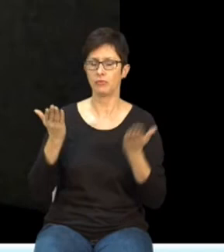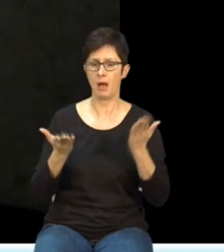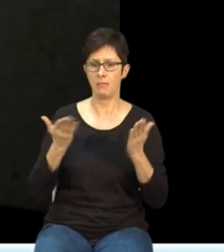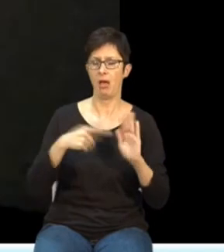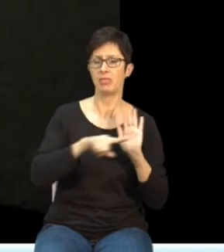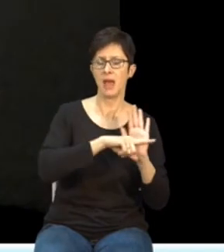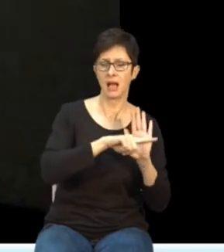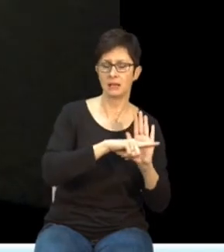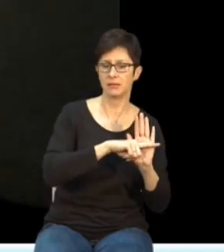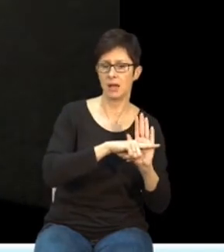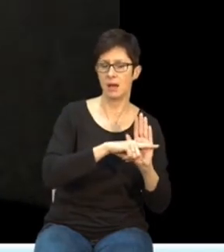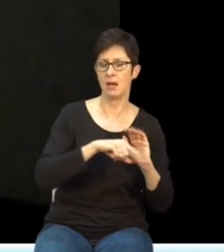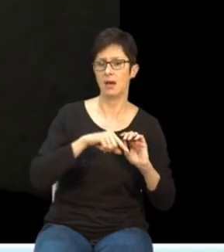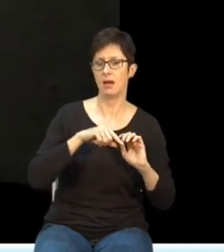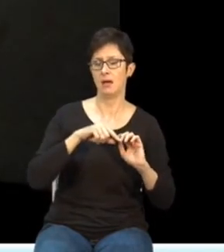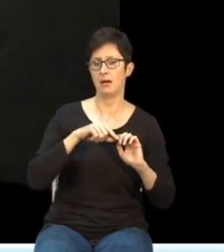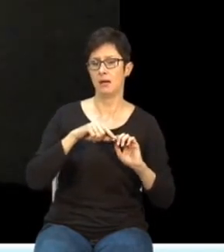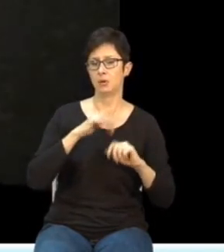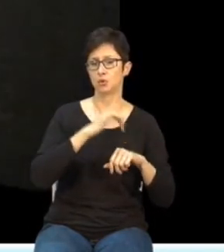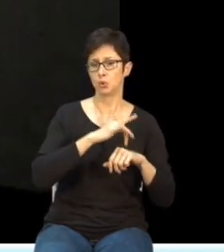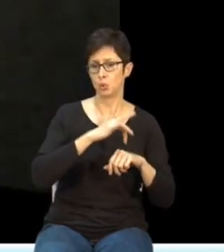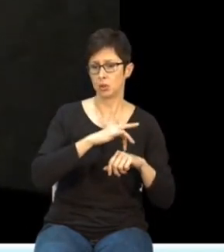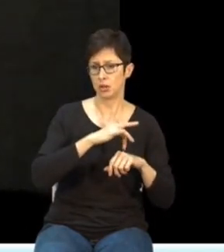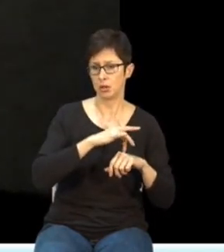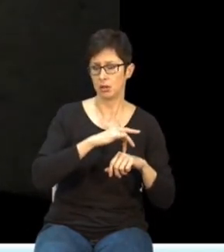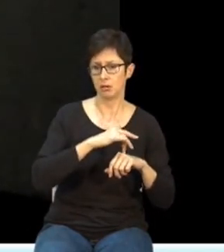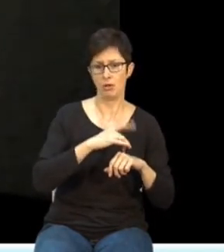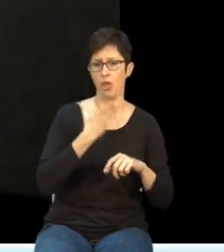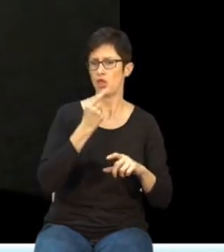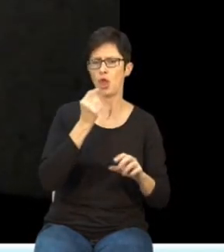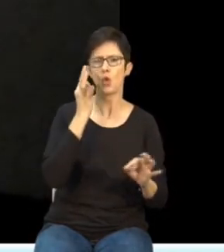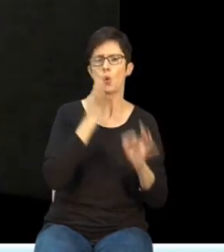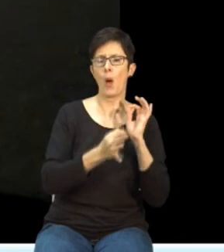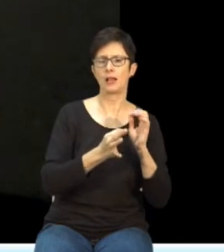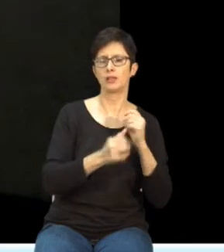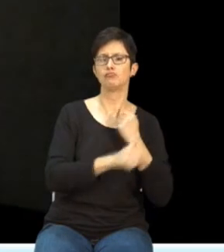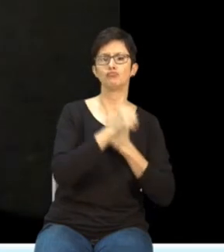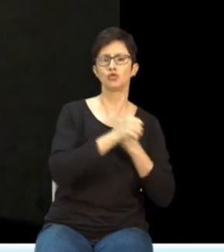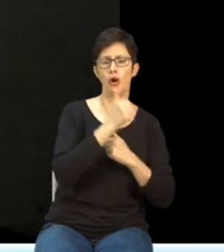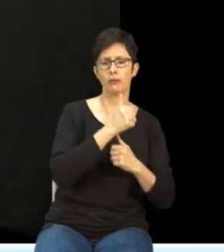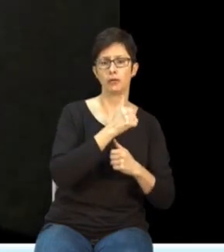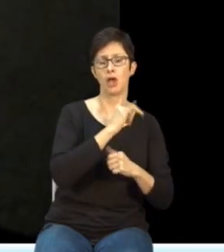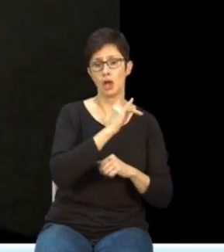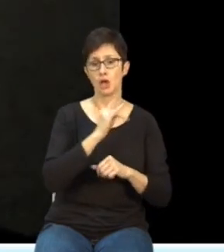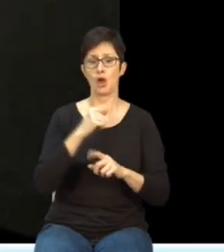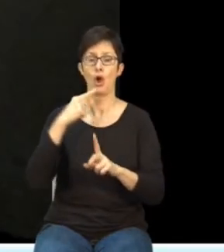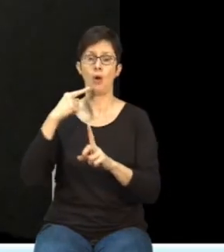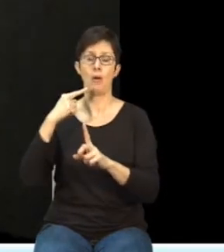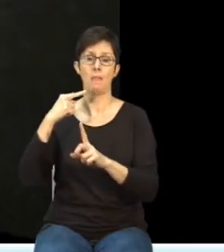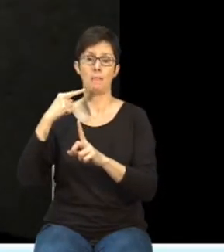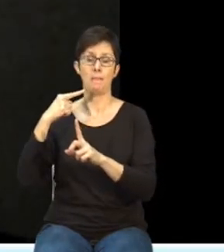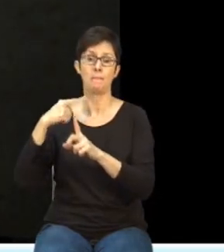negatywne skutki No nie do końca udowodnione z tymi korzyściami które z